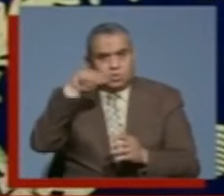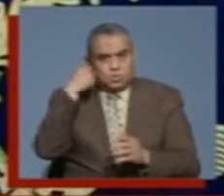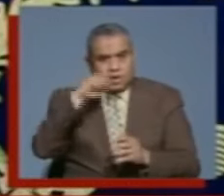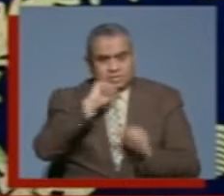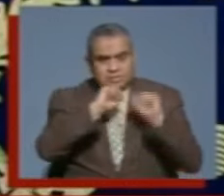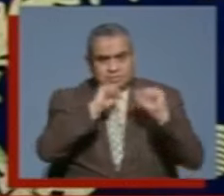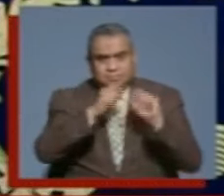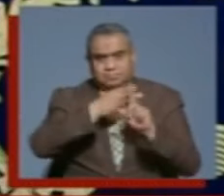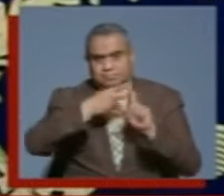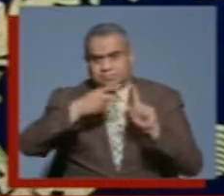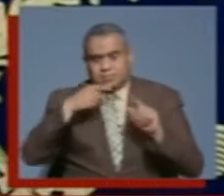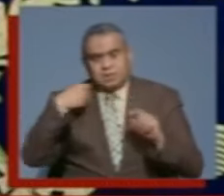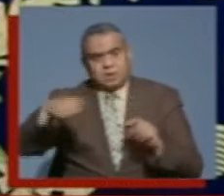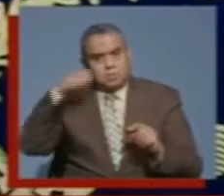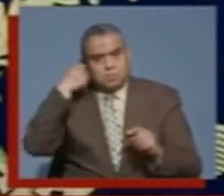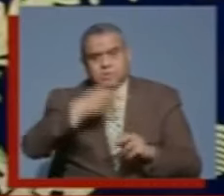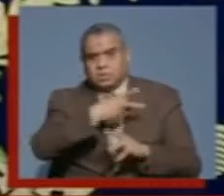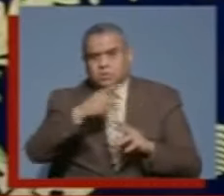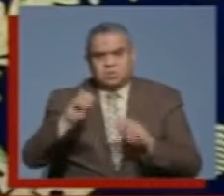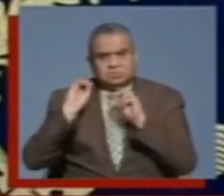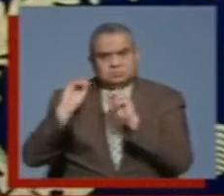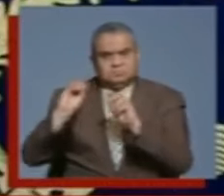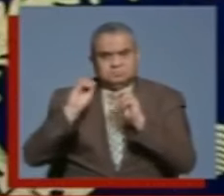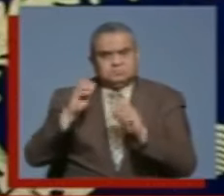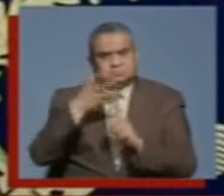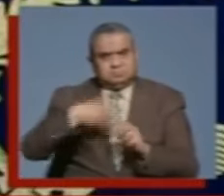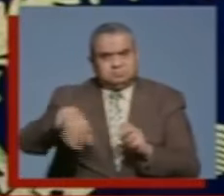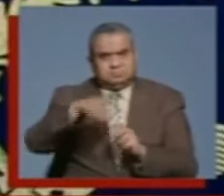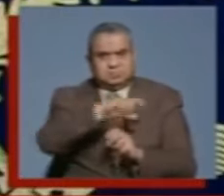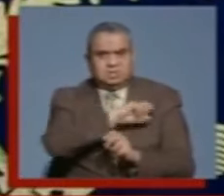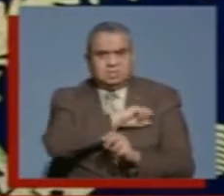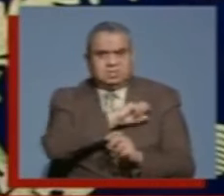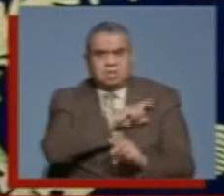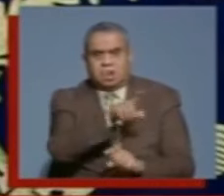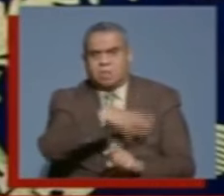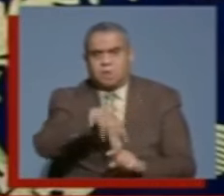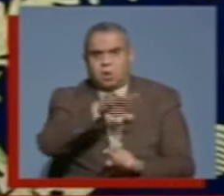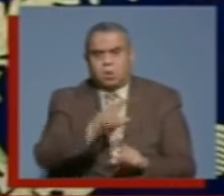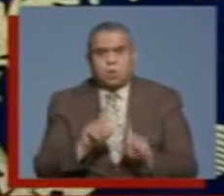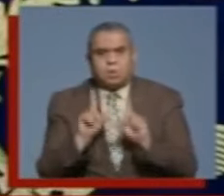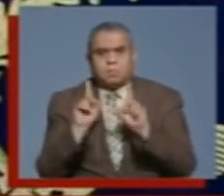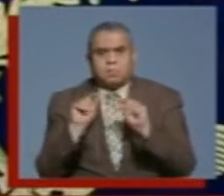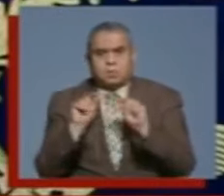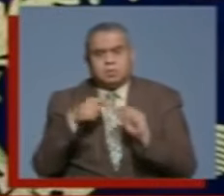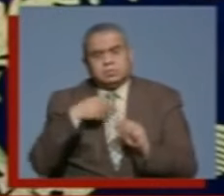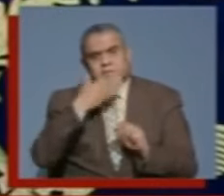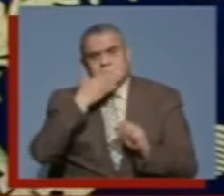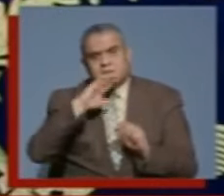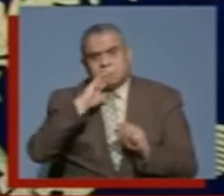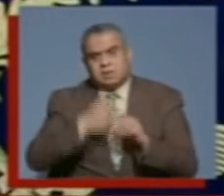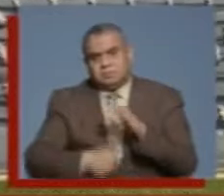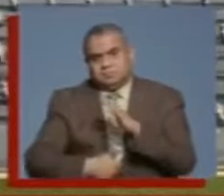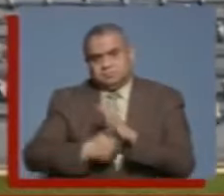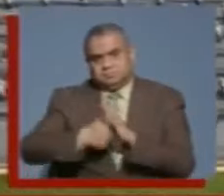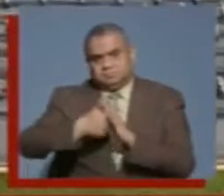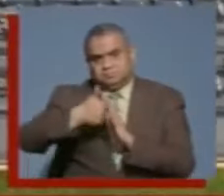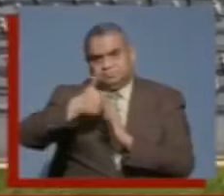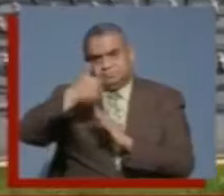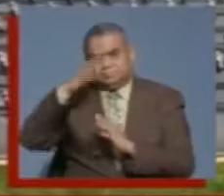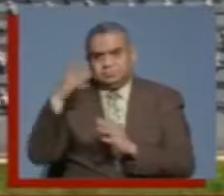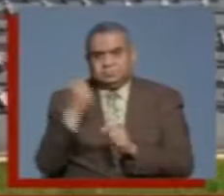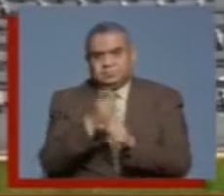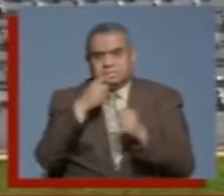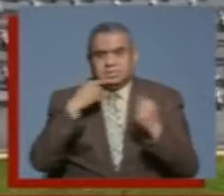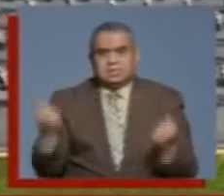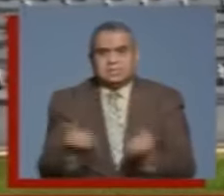مدير الاكاديميه على المستوى اللي احنا الحمد لله حققناه خلال فتره التدريب المركز